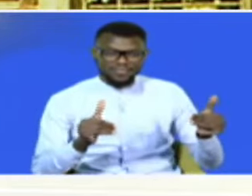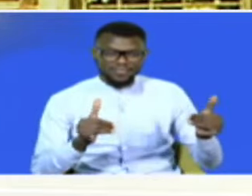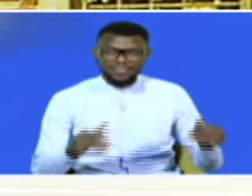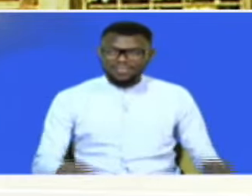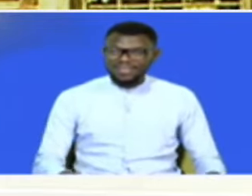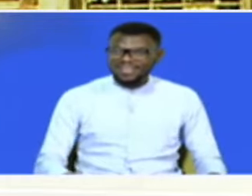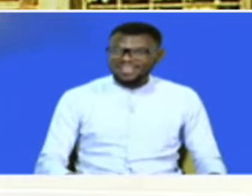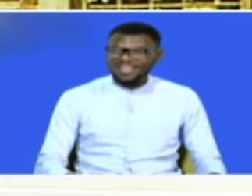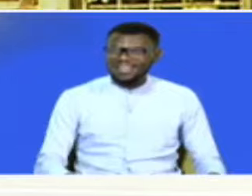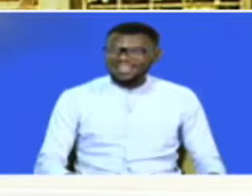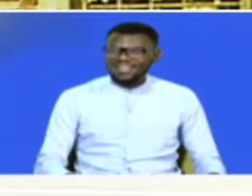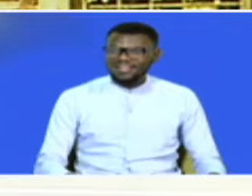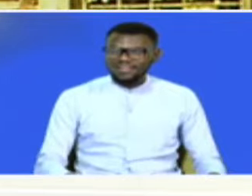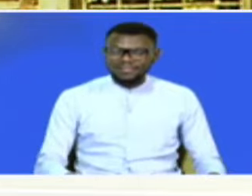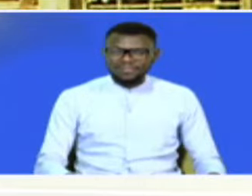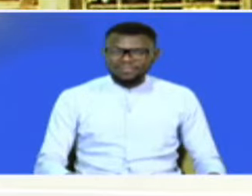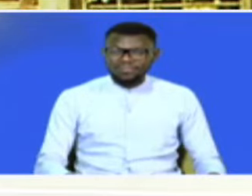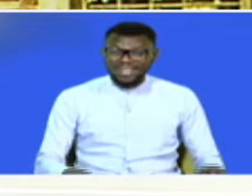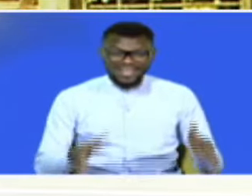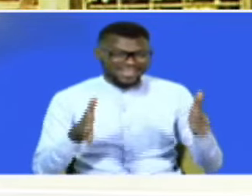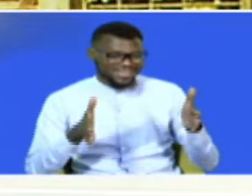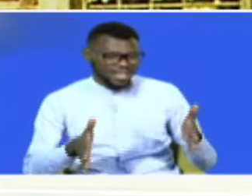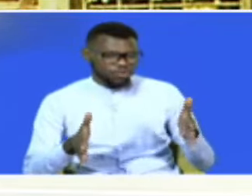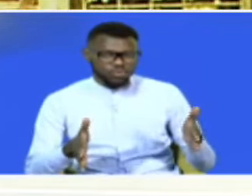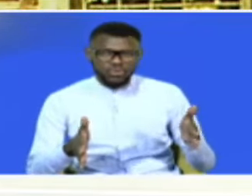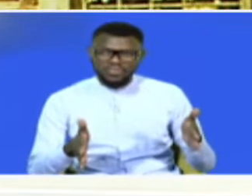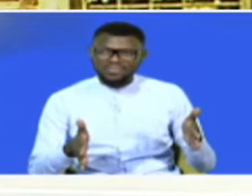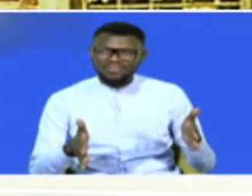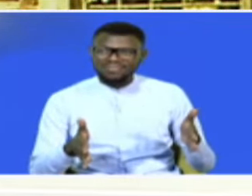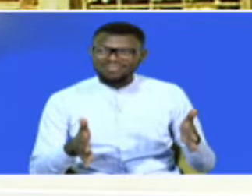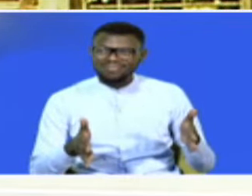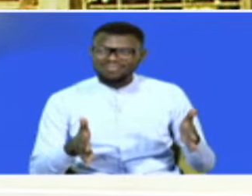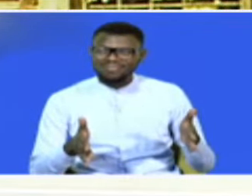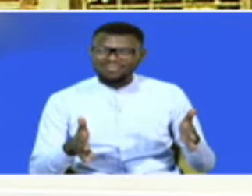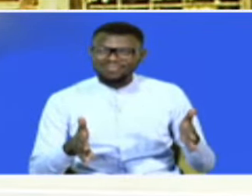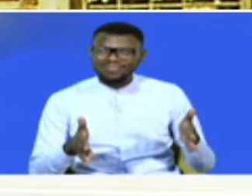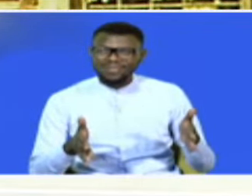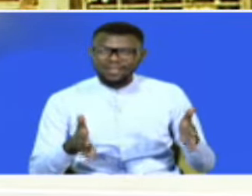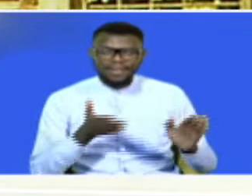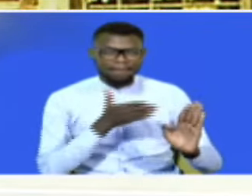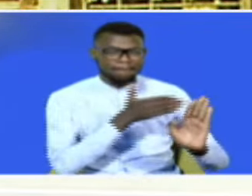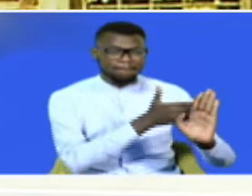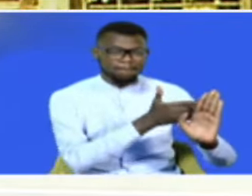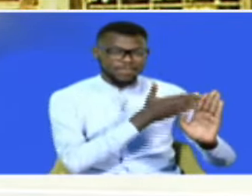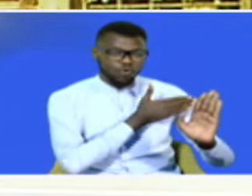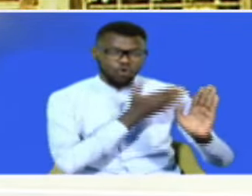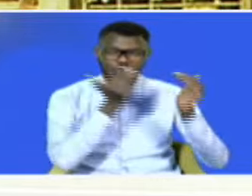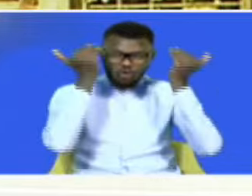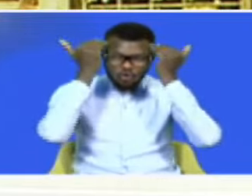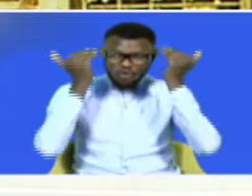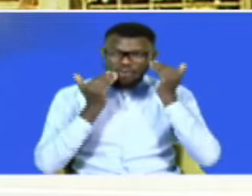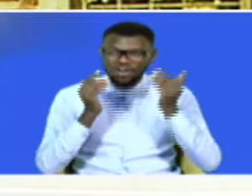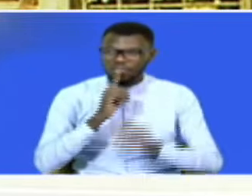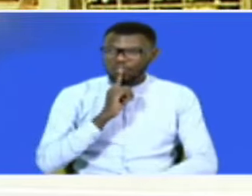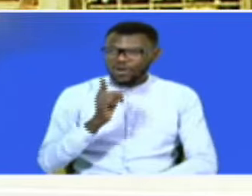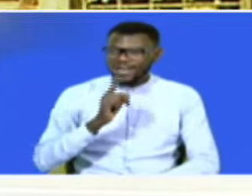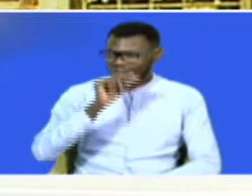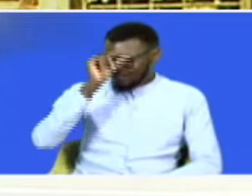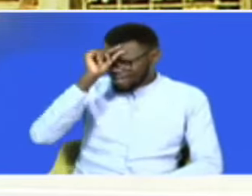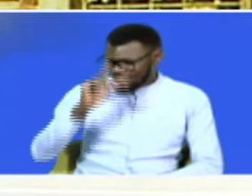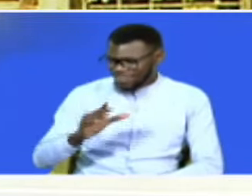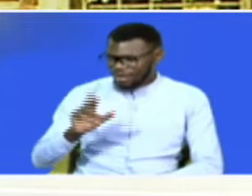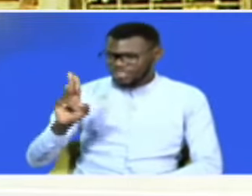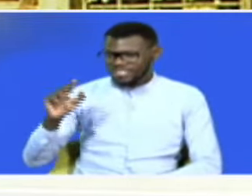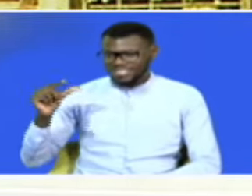Naam, katika taarifa hiyo uliyosoma mtazamaji ni kwamba ule ama ile agizo la kukamatwa kwa gavana wa kaunti ya Uasin Gishu